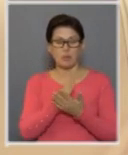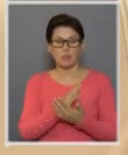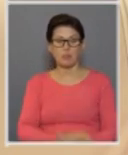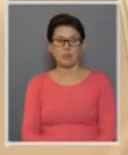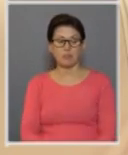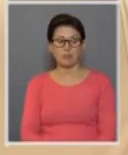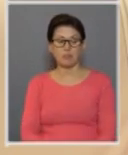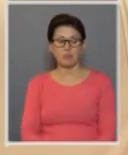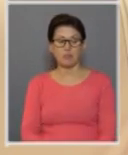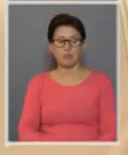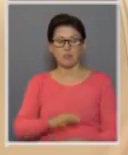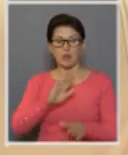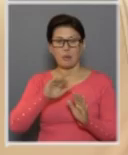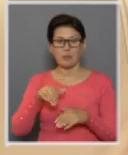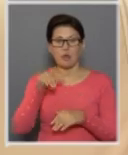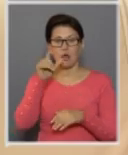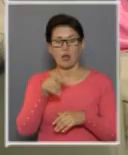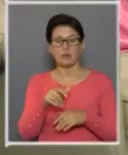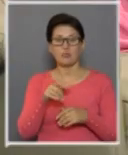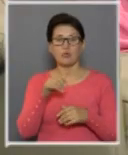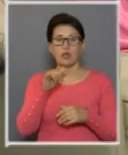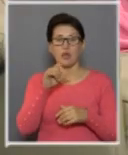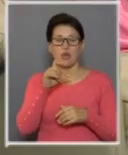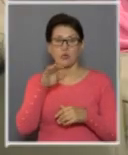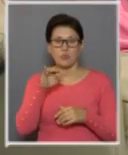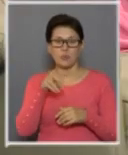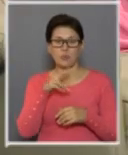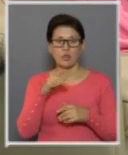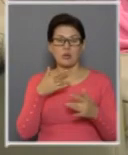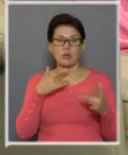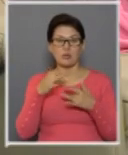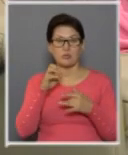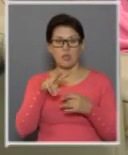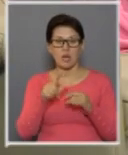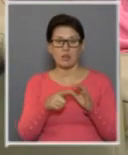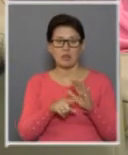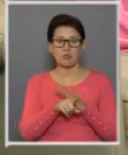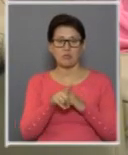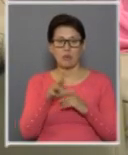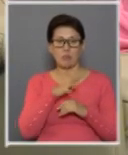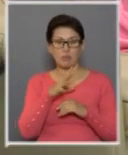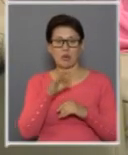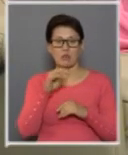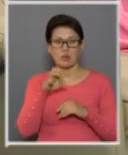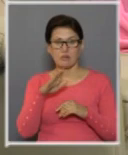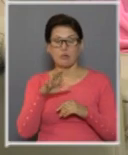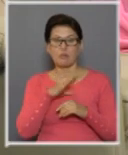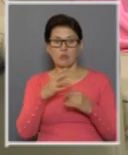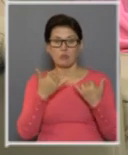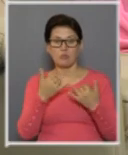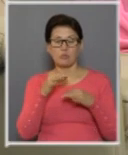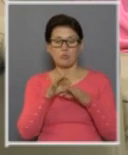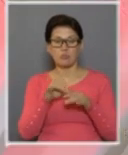Одан кейін адами YouTube-қа көшкіндер, иә? Адами YouTube-та. Енді қазіргі таңда спектакльге көшкіндер ме, әлде көшпедіңдер ме? Отрывқа көшкіндер ме? Иә, отрывтар болып жатыр